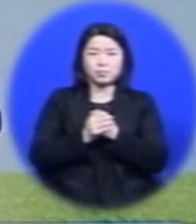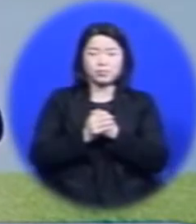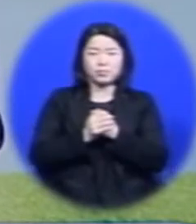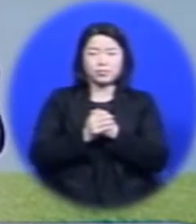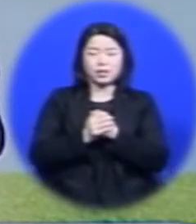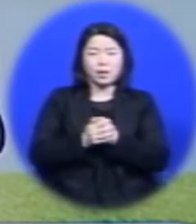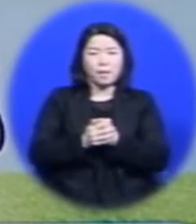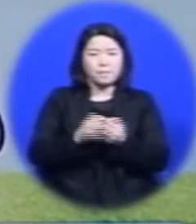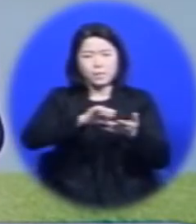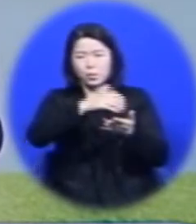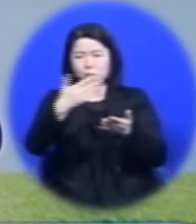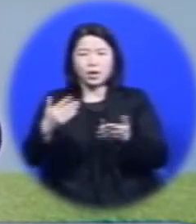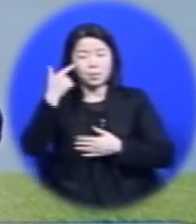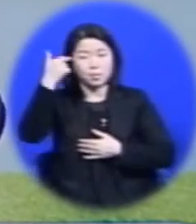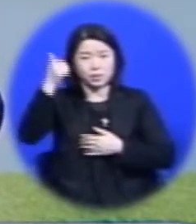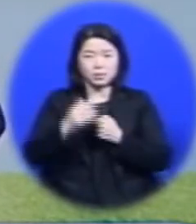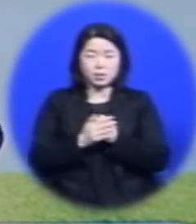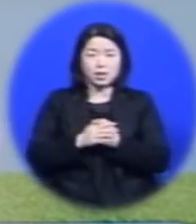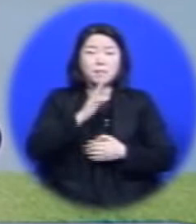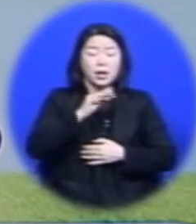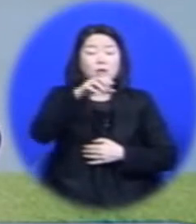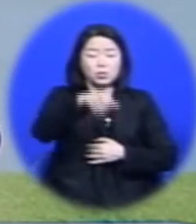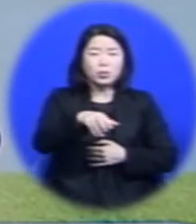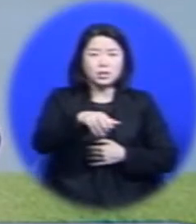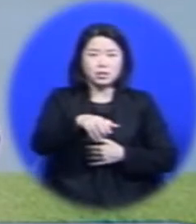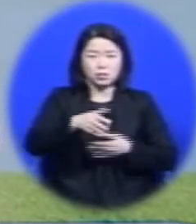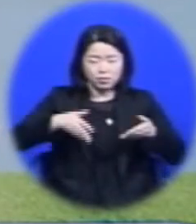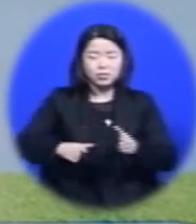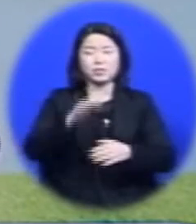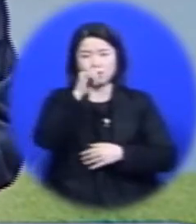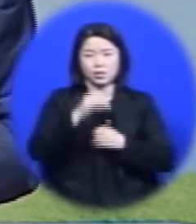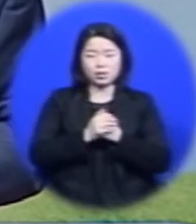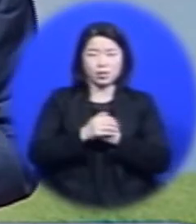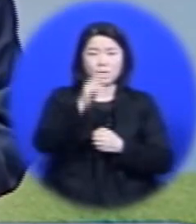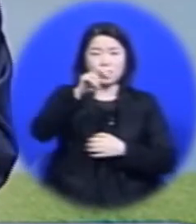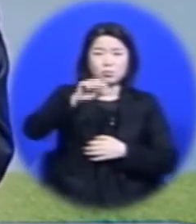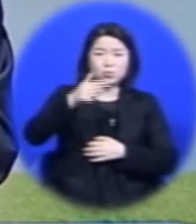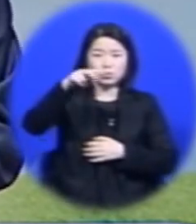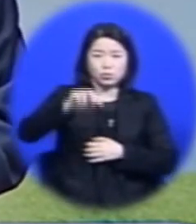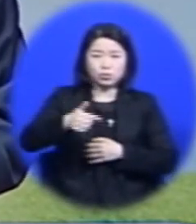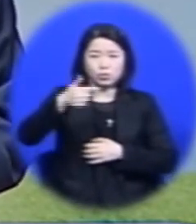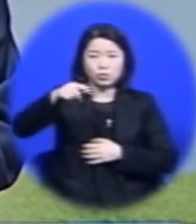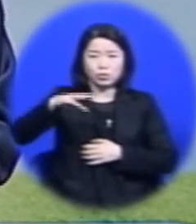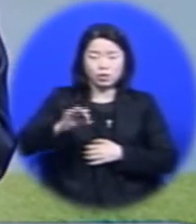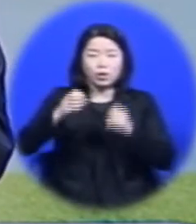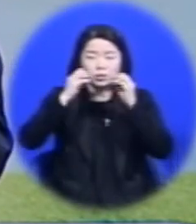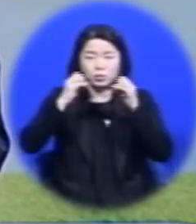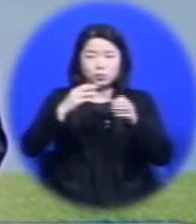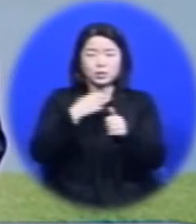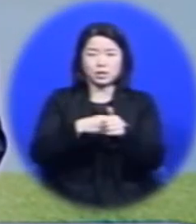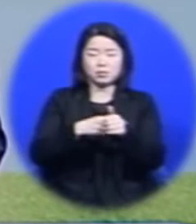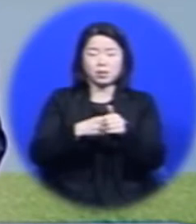너무나도 유명한 목사님들이 바로 그곳에서 나오셨어요 문준경 전도사님 에 전도를 맞고 신앙